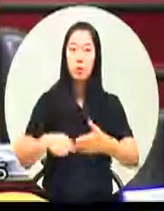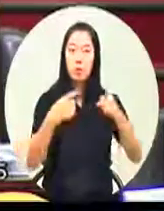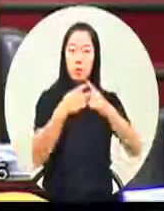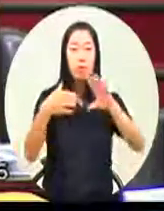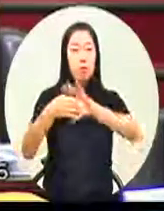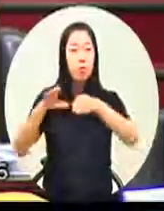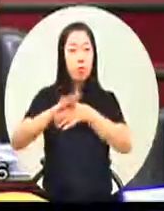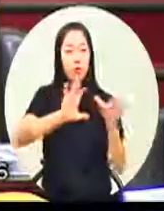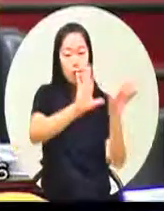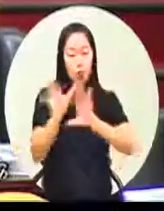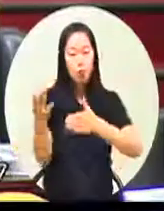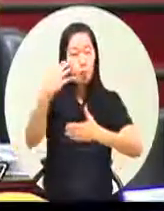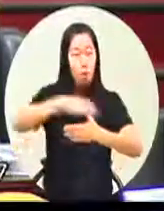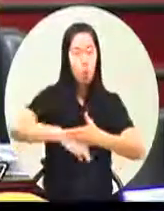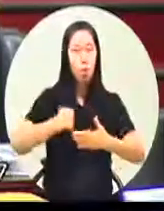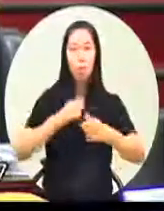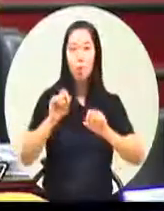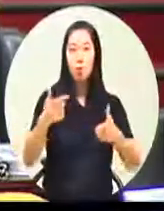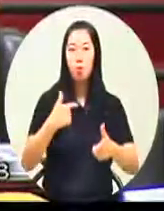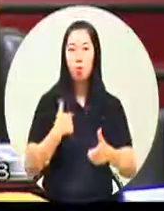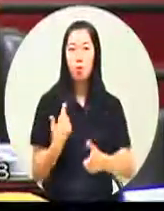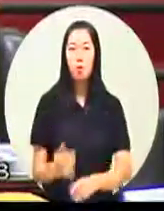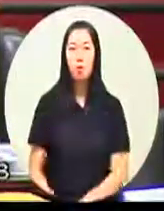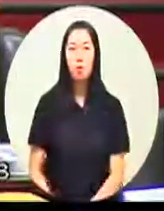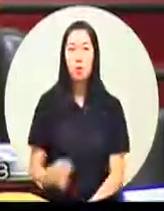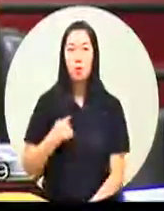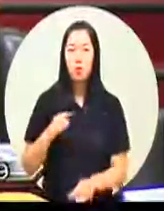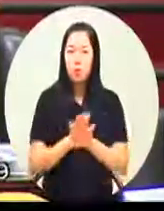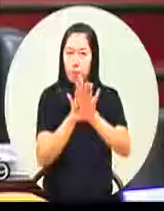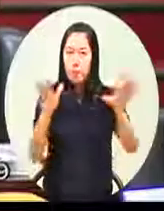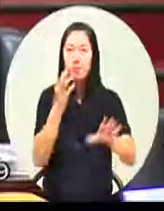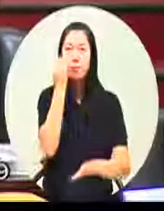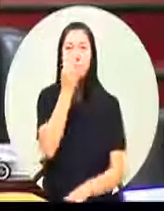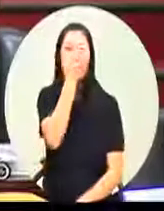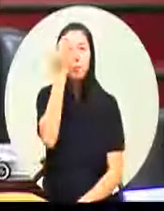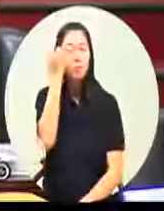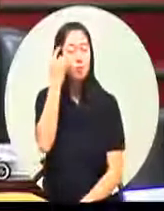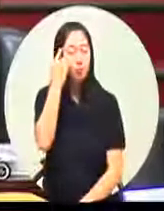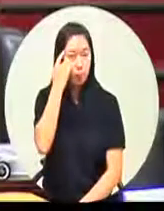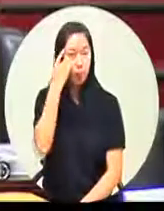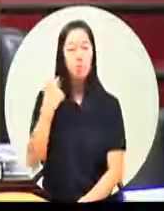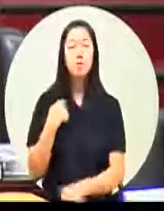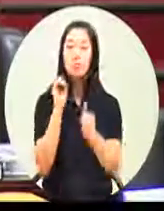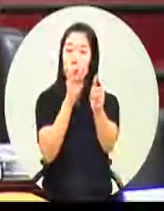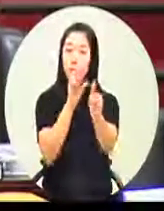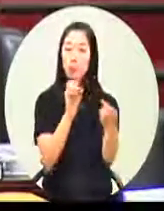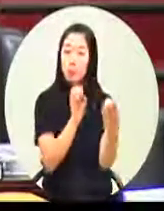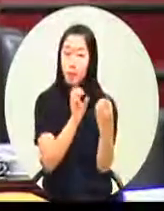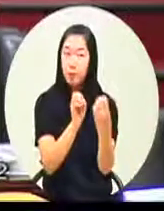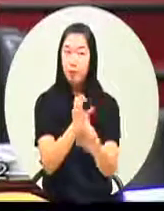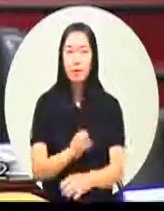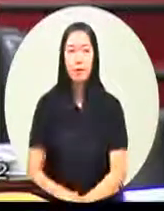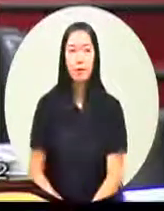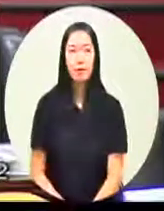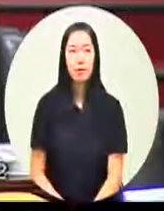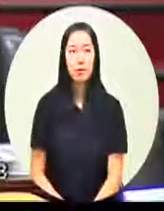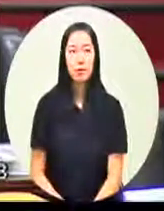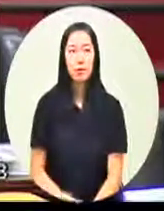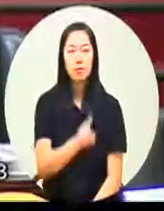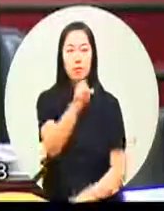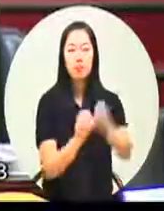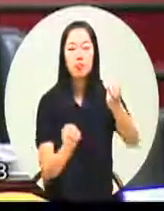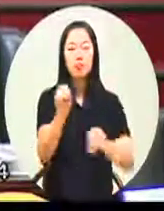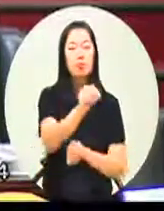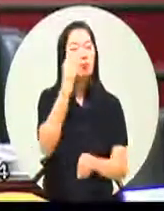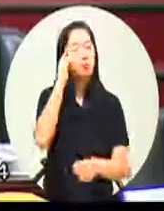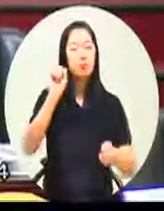貌， 对， 不是， 对， 我是站在发展观光的立场， 是我非常 才来谈这个问题， 对， 所以你根本不是本末倒置，